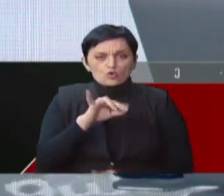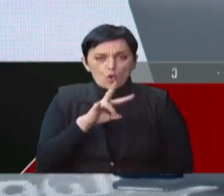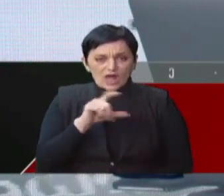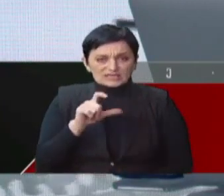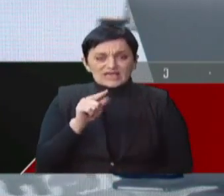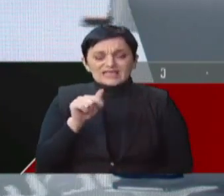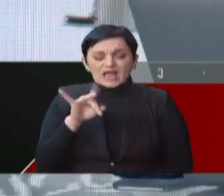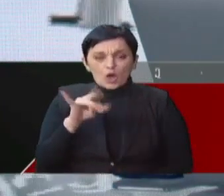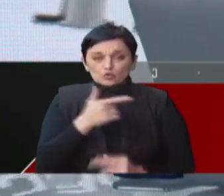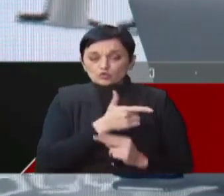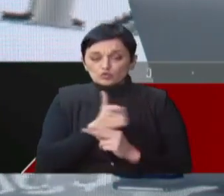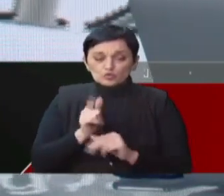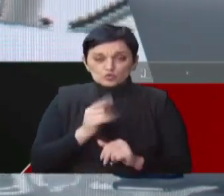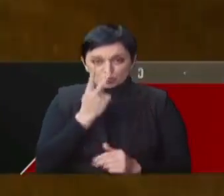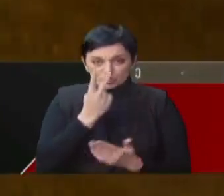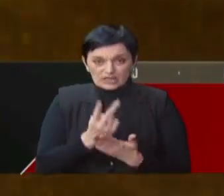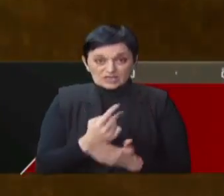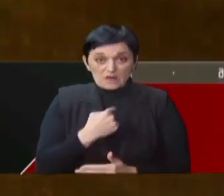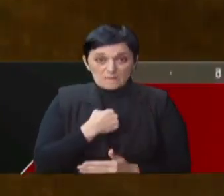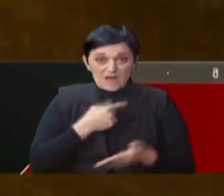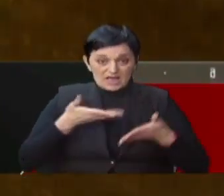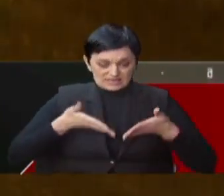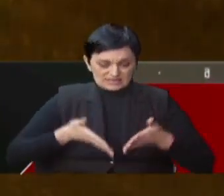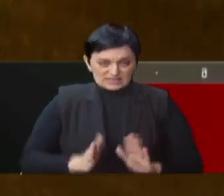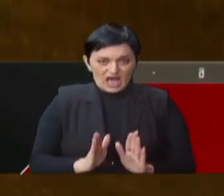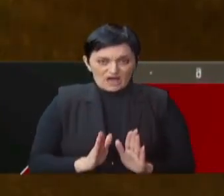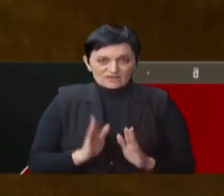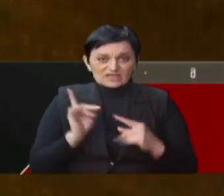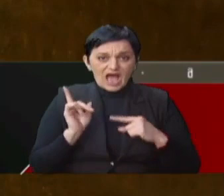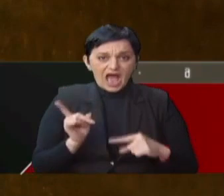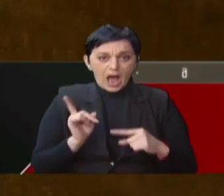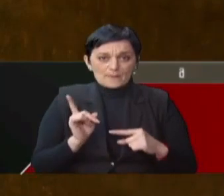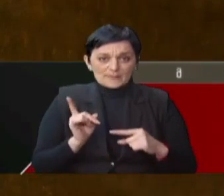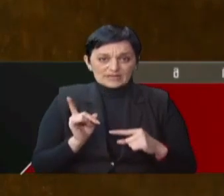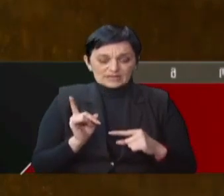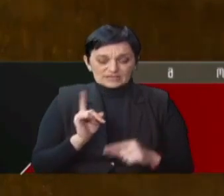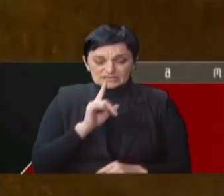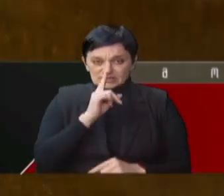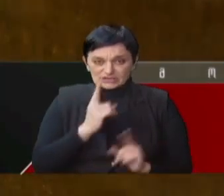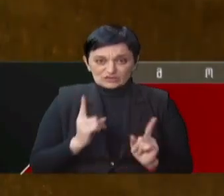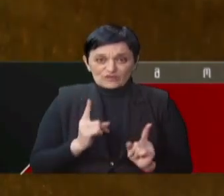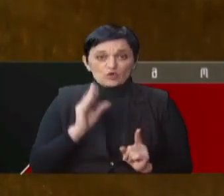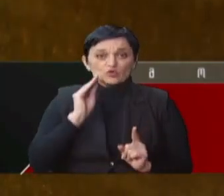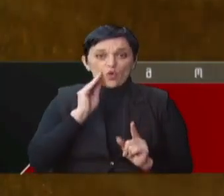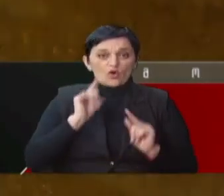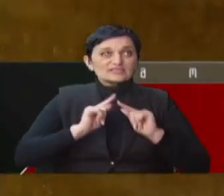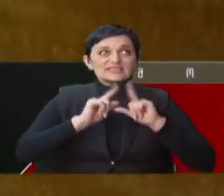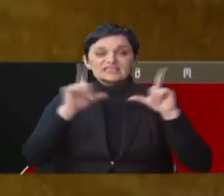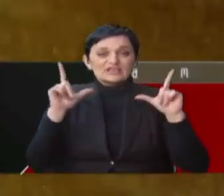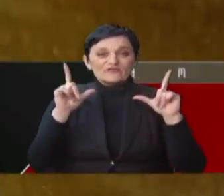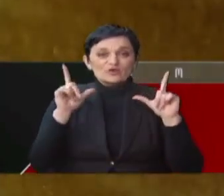ირაკლი თელაურიძის სიუჟეტი. მე დავიბადე აპრილის თვეში. რუსთავიდის